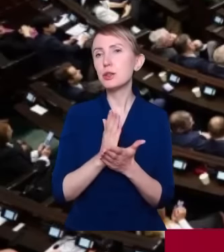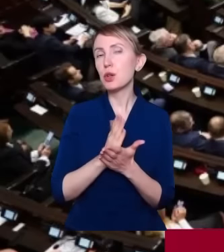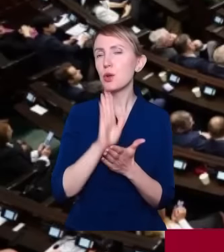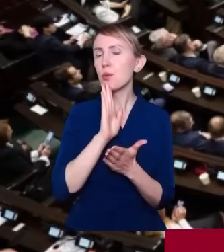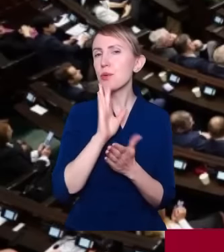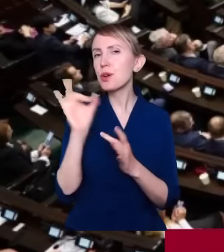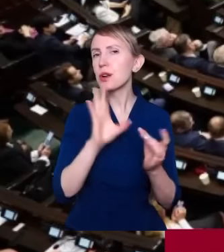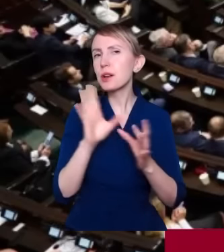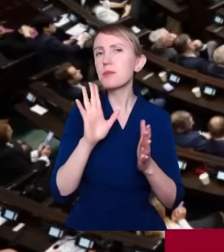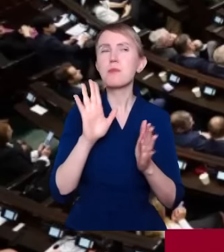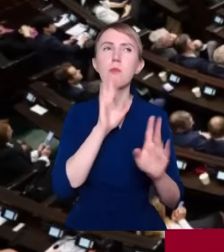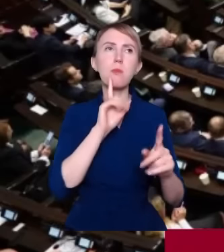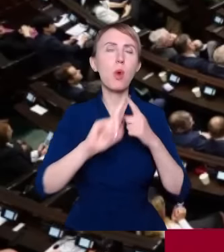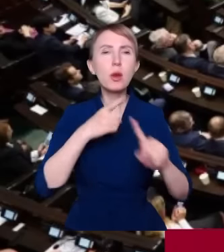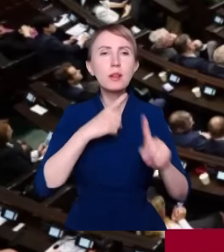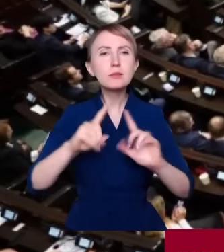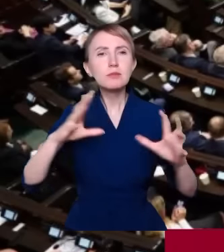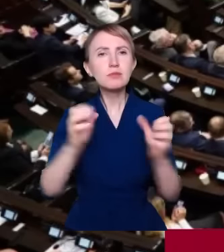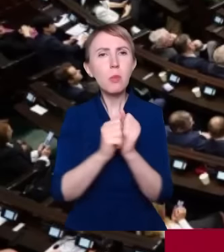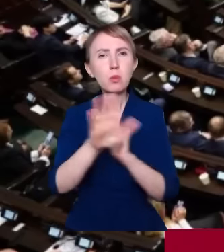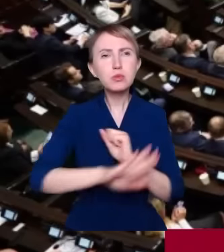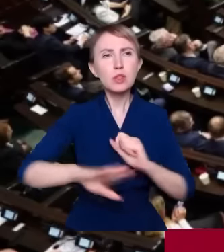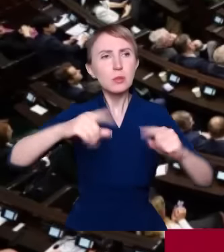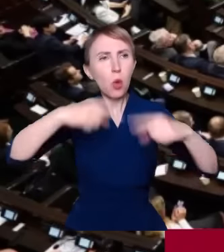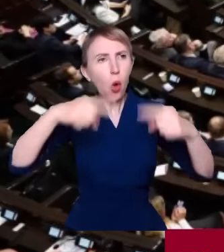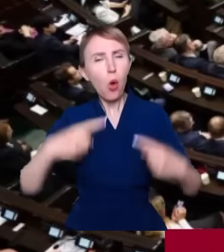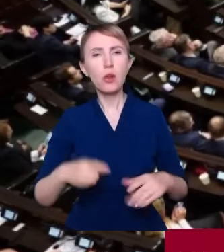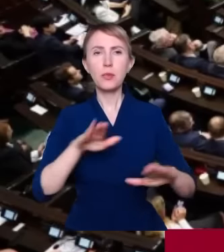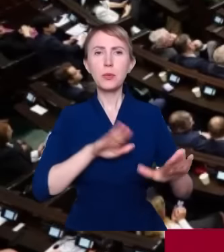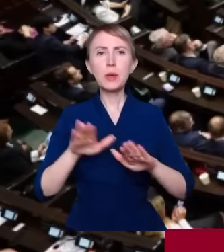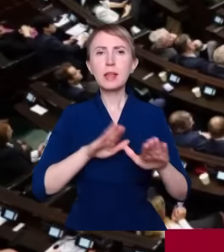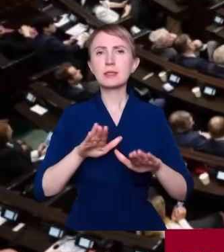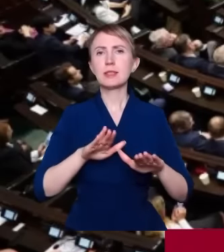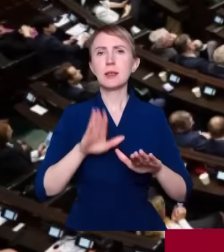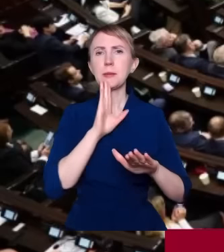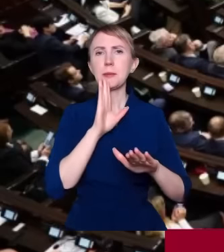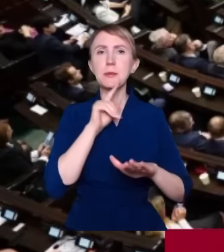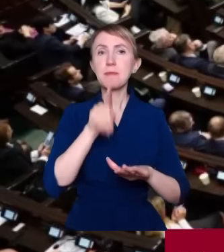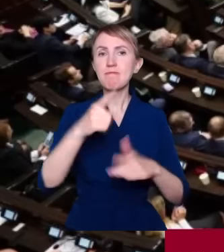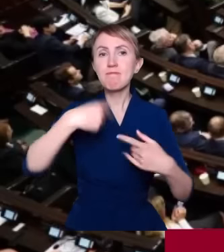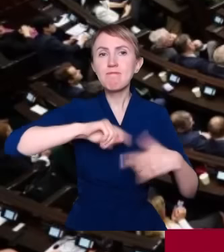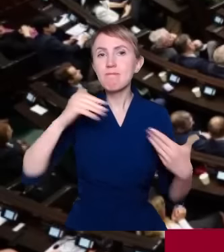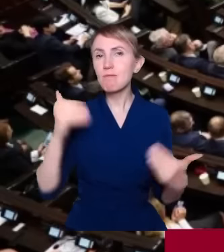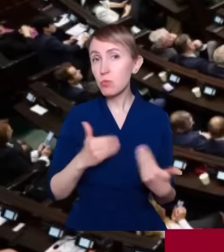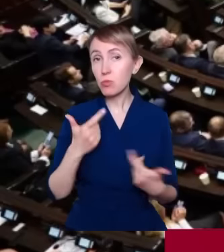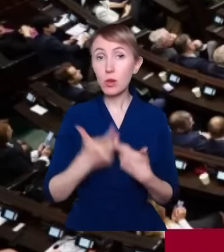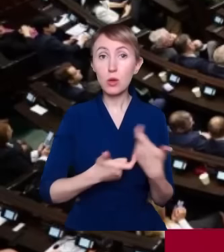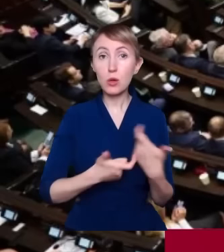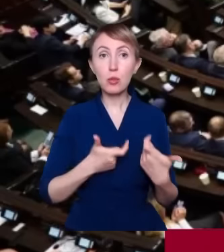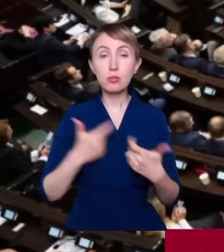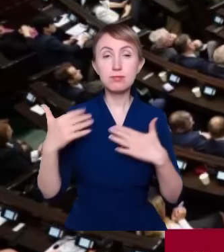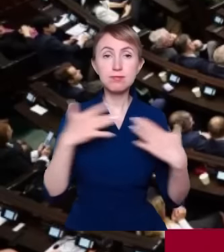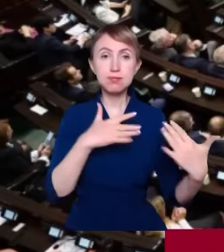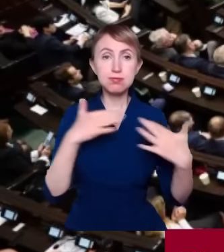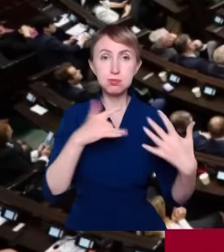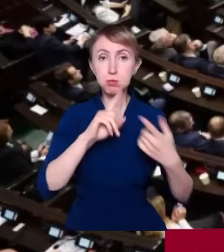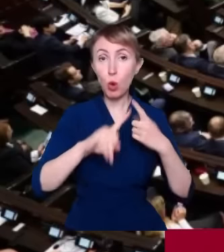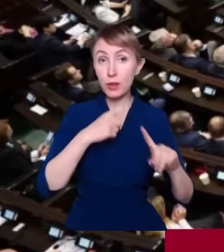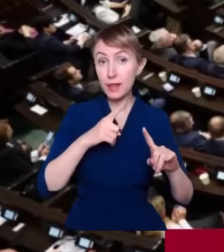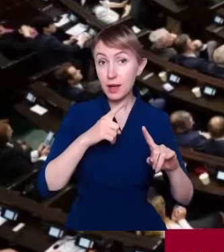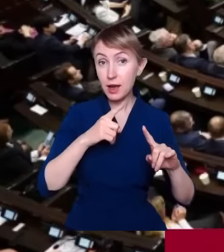znalezienie przestrzeni sporu, znalezienie miejsca, w którym będzie można toczyć bój polityczny, czy jednak jakiś